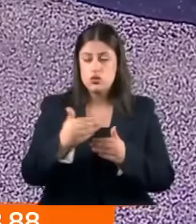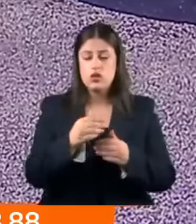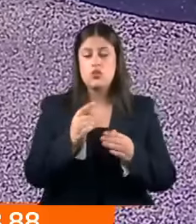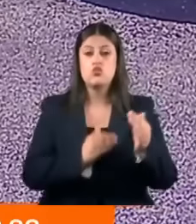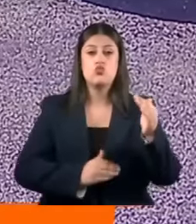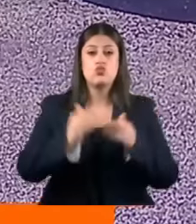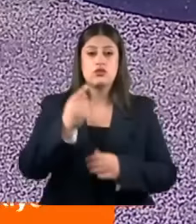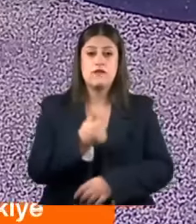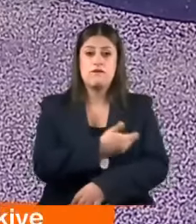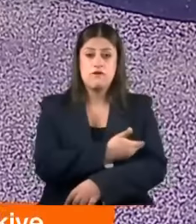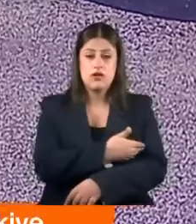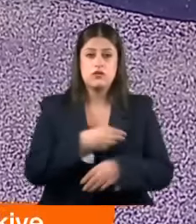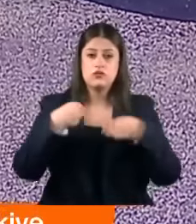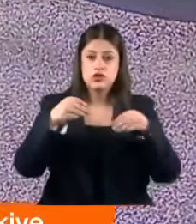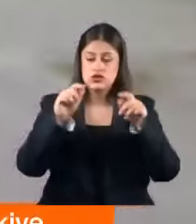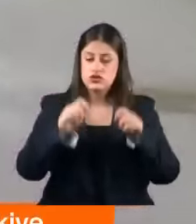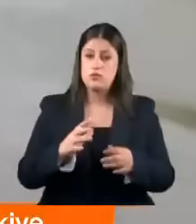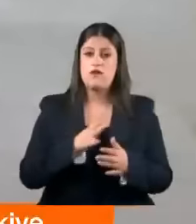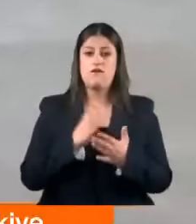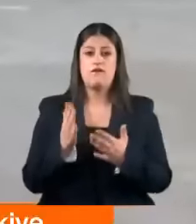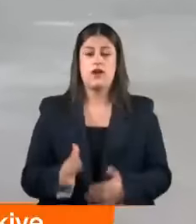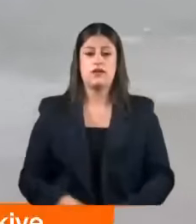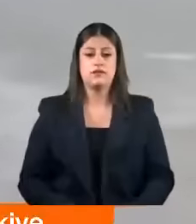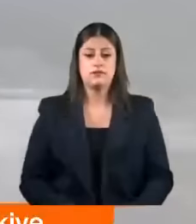ilana koyan bile var.